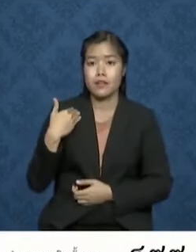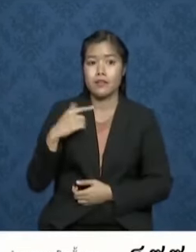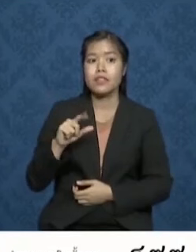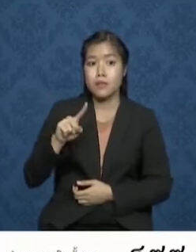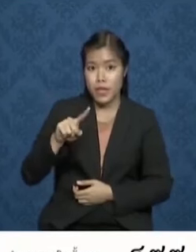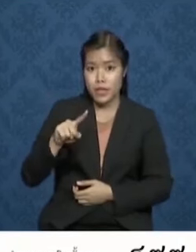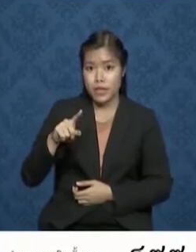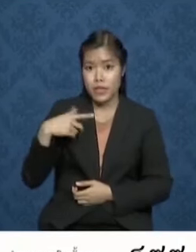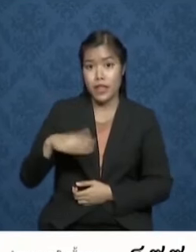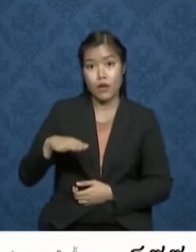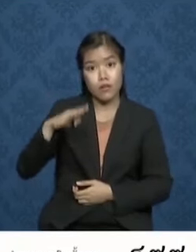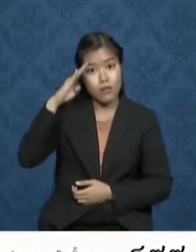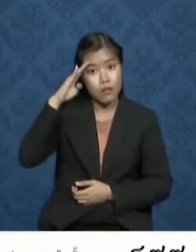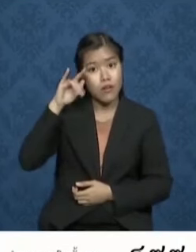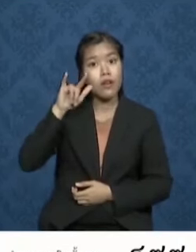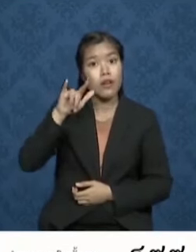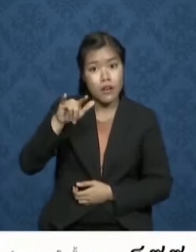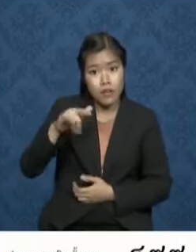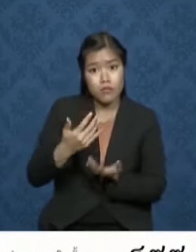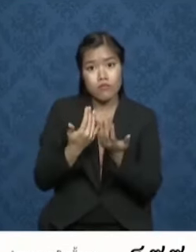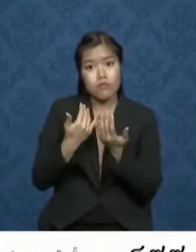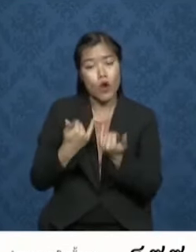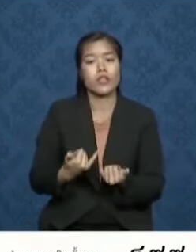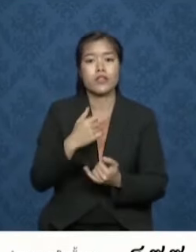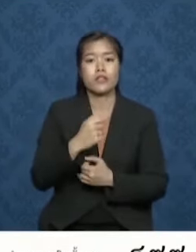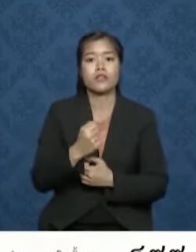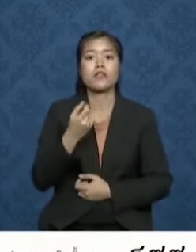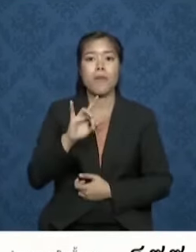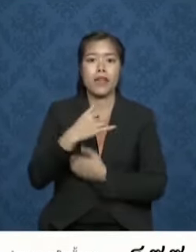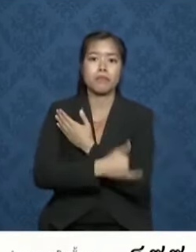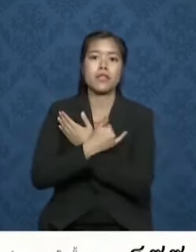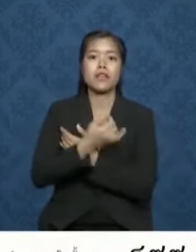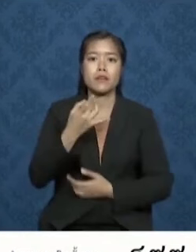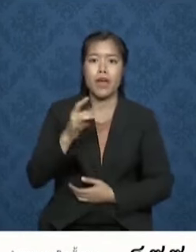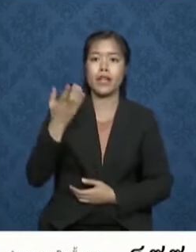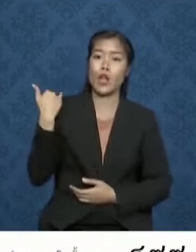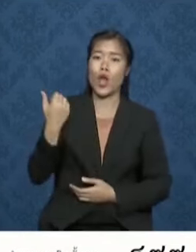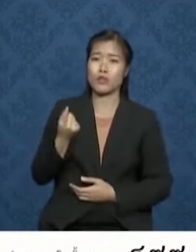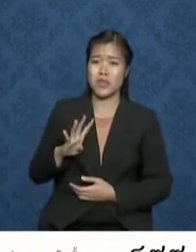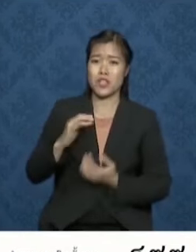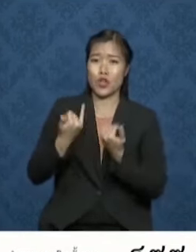ส่วนกองทัพอากาศปัจจุบันมี 18ประเทศเพิ่มขึ้นมานะครับจากเดิมมีแค่ 14ประเทศทั้ง 3เหล่า